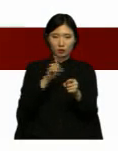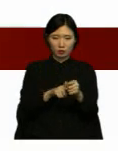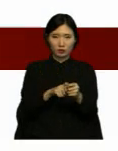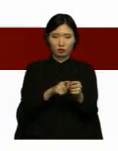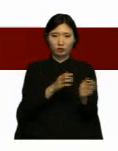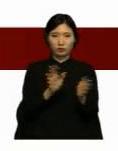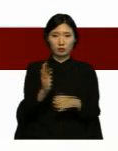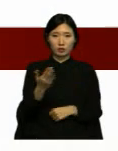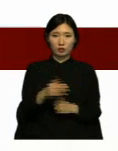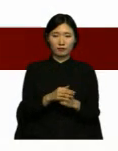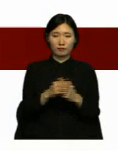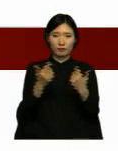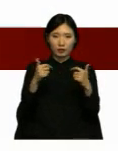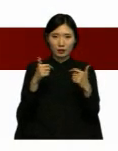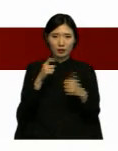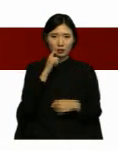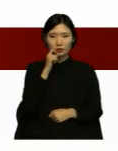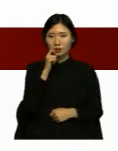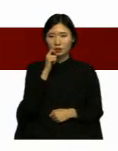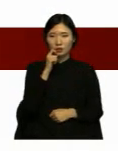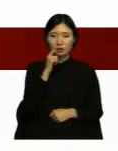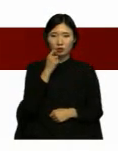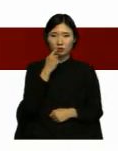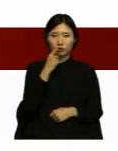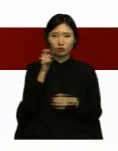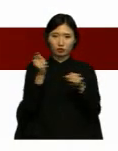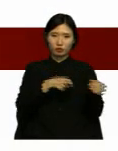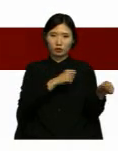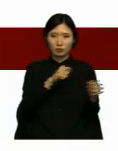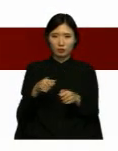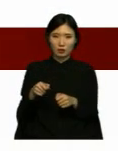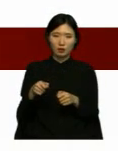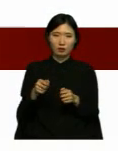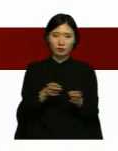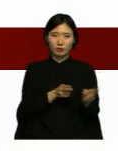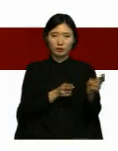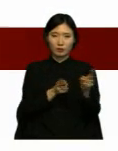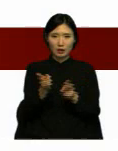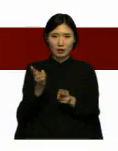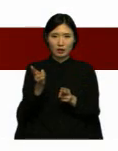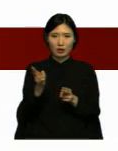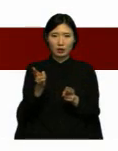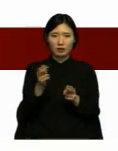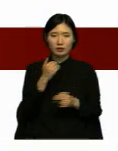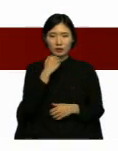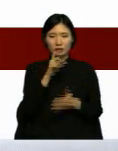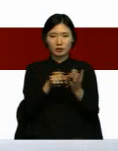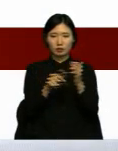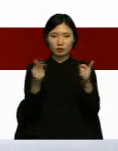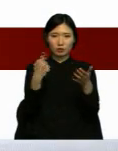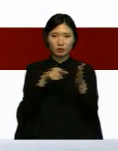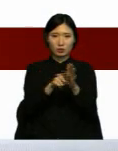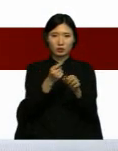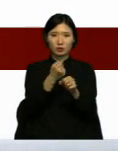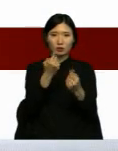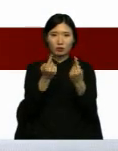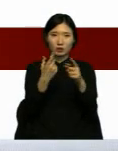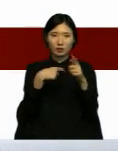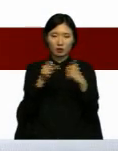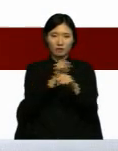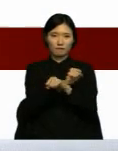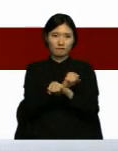있습니다. 매년 인기를 얻었던 눈썰 매장과 스노우보트 등은 대기 시간을 단축하기 위해 지난해보다